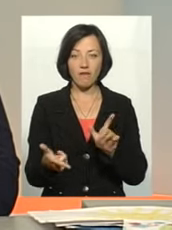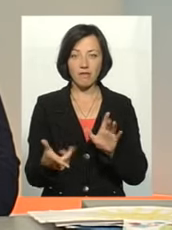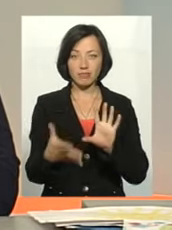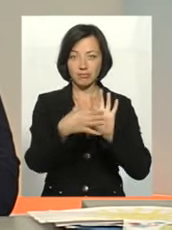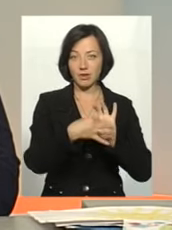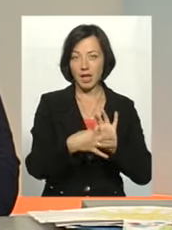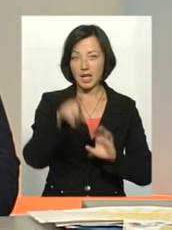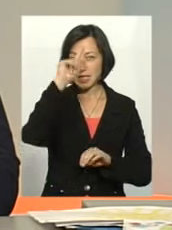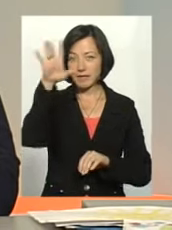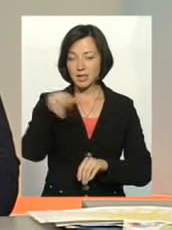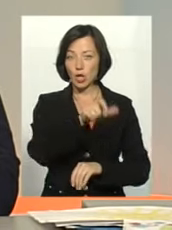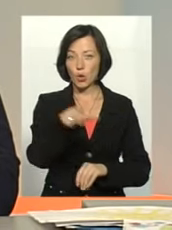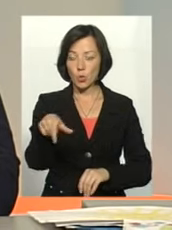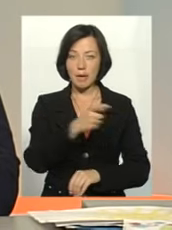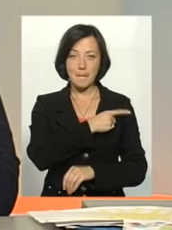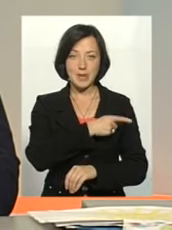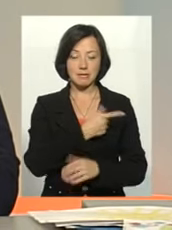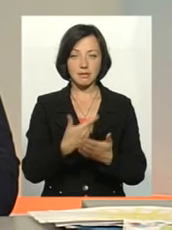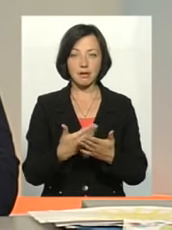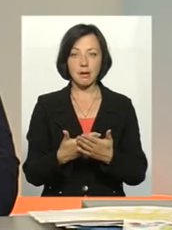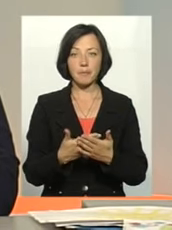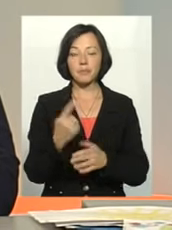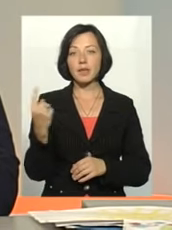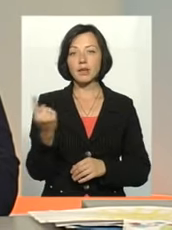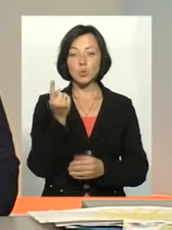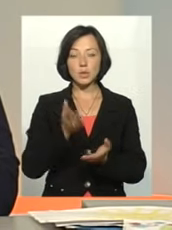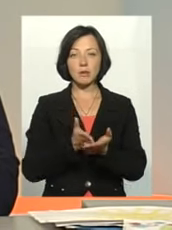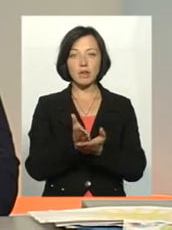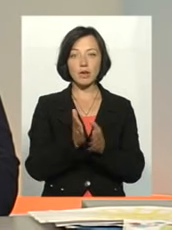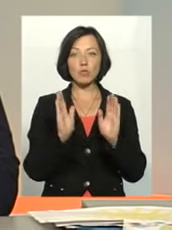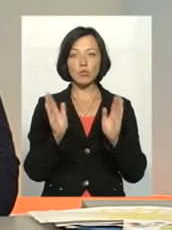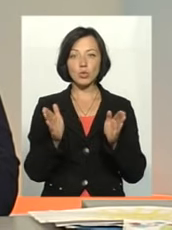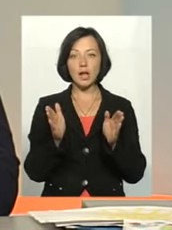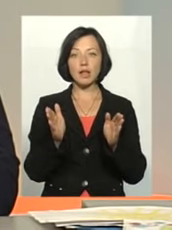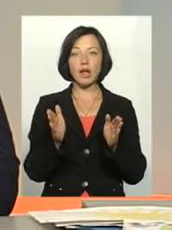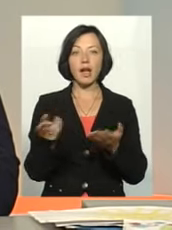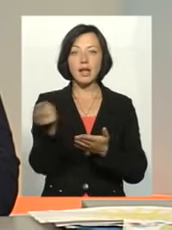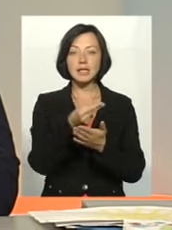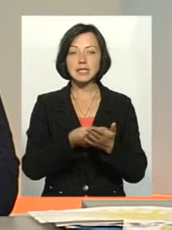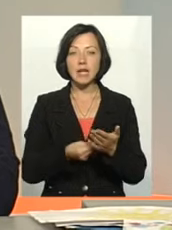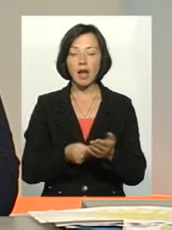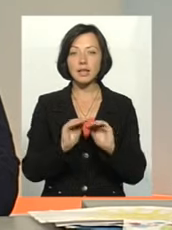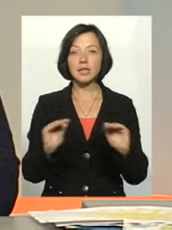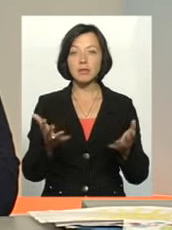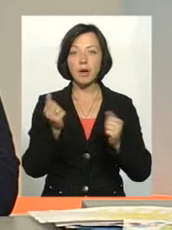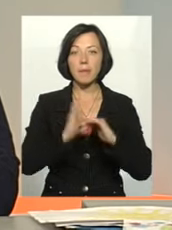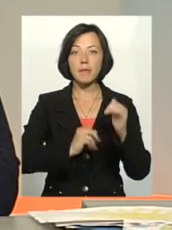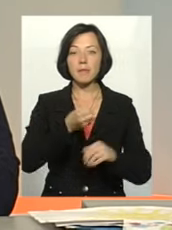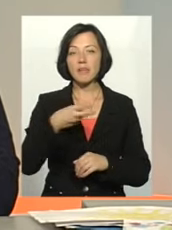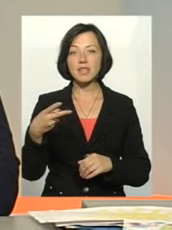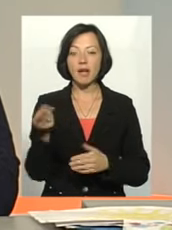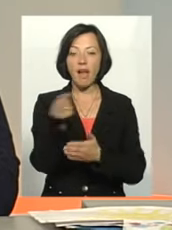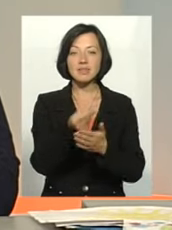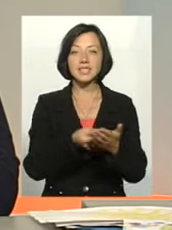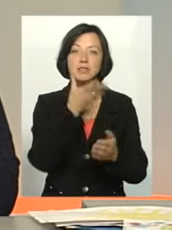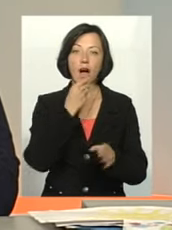известные мастера. К примеру, одно из направлений будет дизайн. Это где дети смогут получить профессию дизайна. На